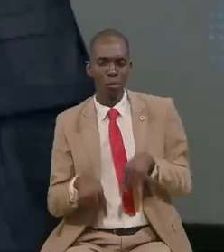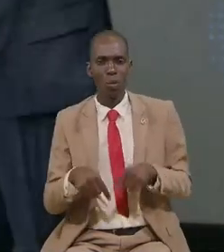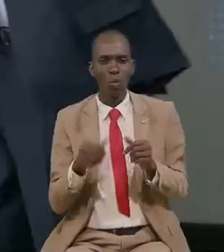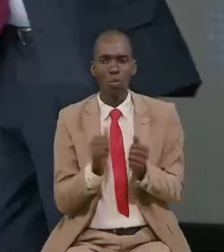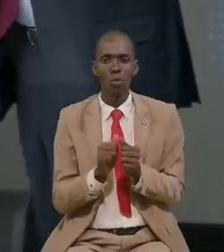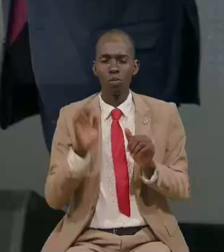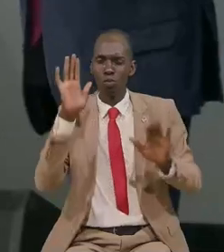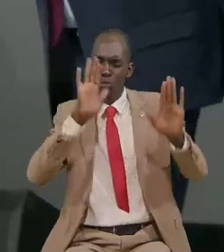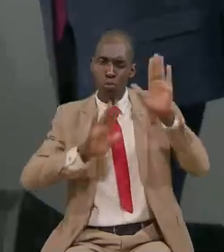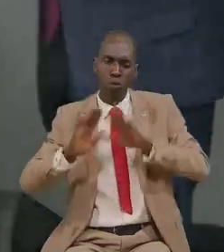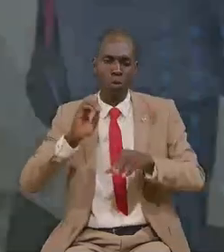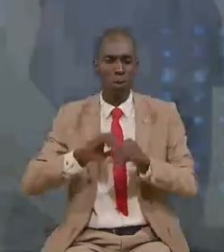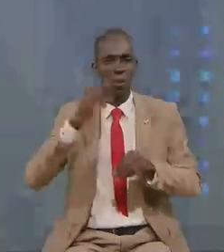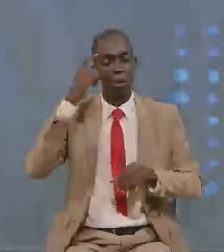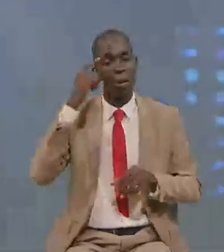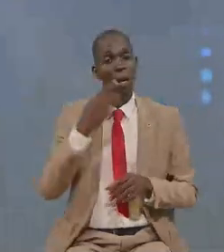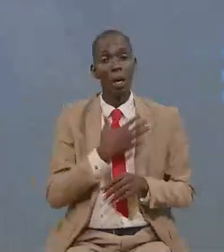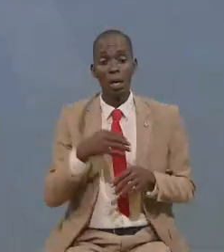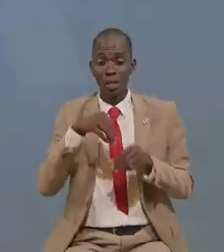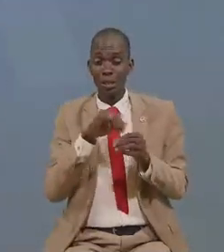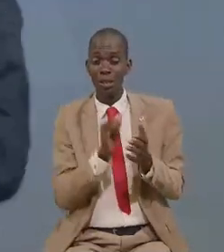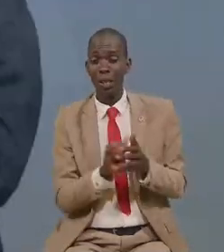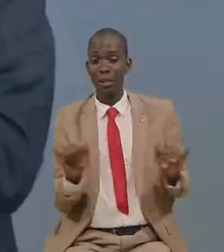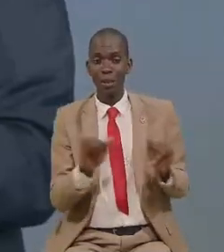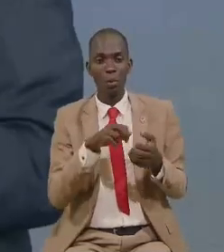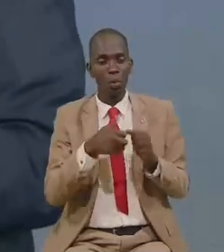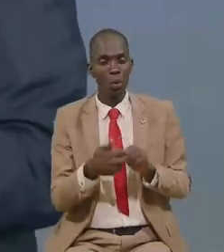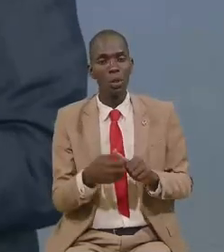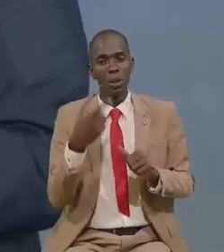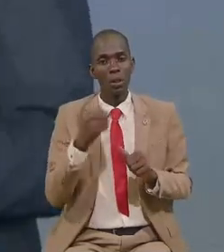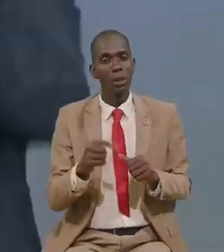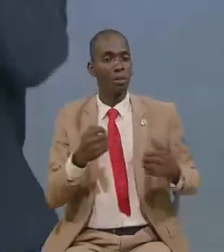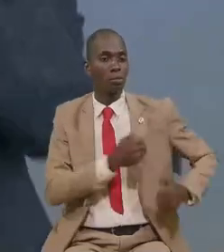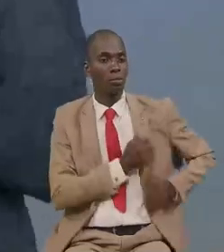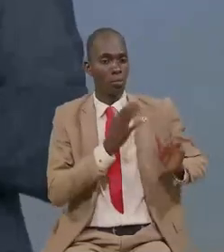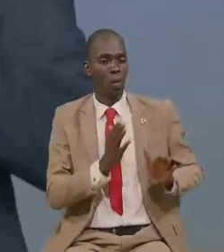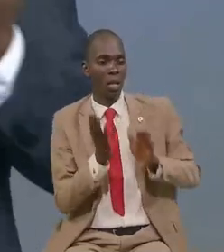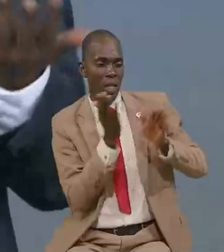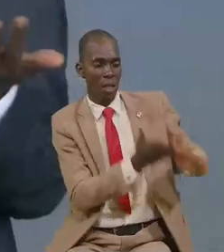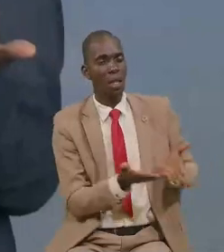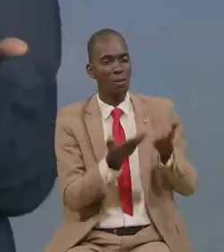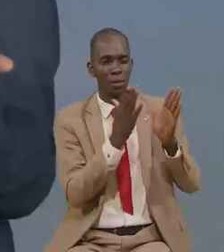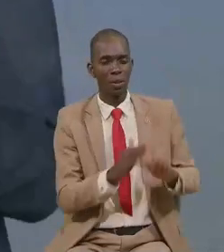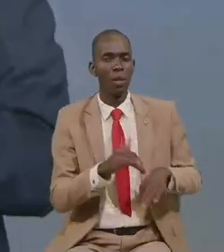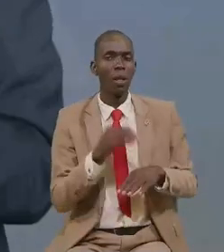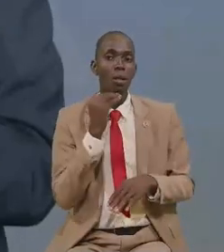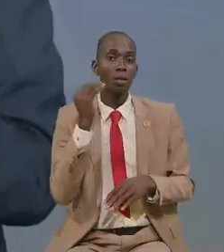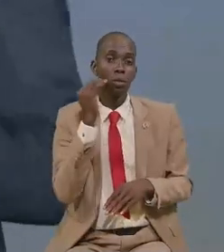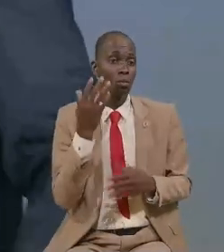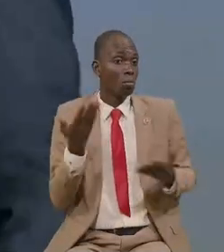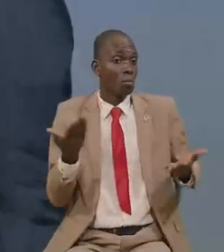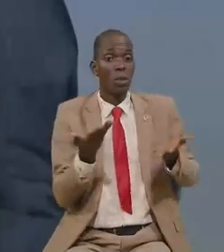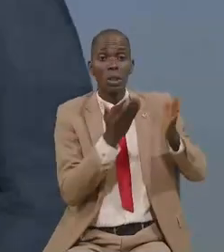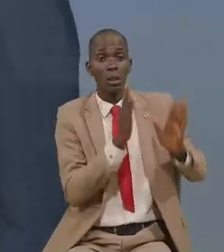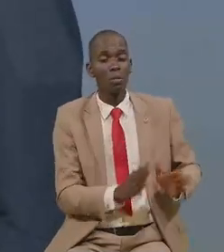le traumatisme. Et dans cette condition, il a laissé le serviteur à la maison. Premièrement, le serviteur ne pouvait plus